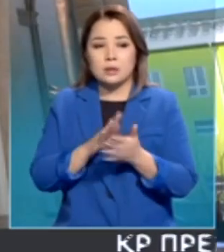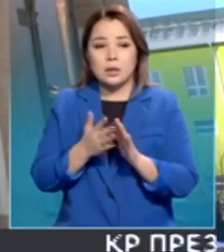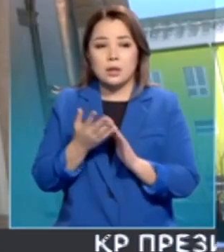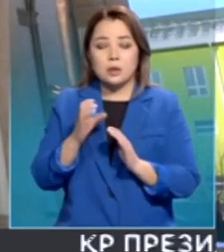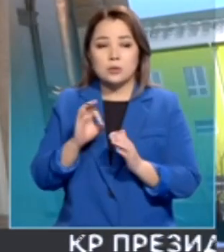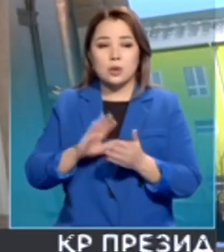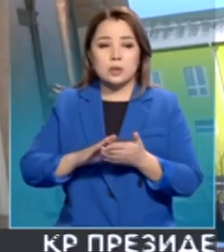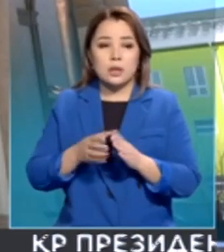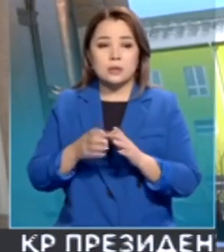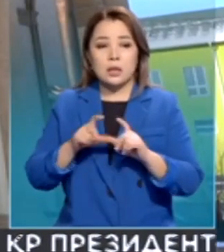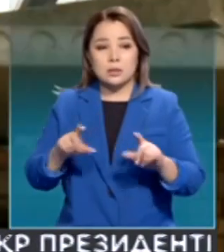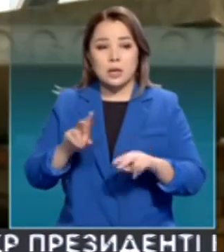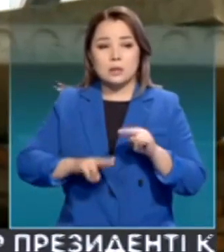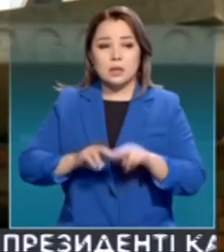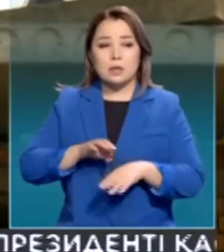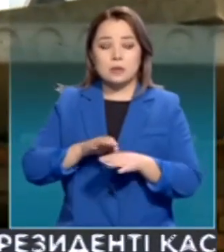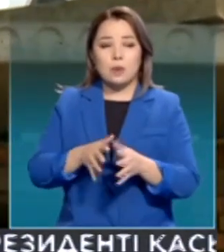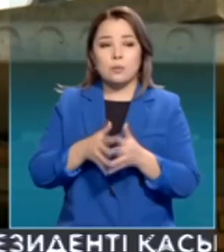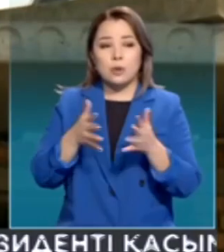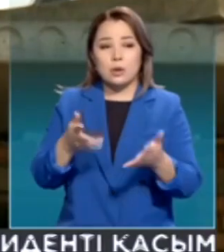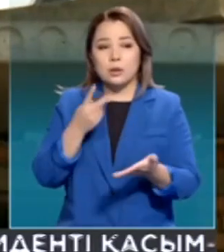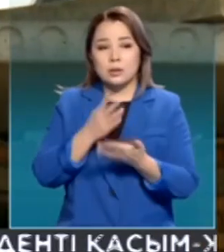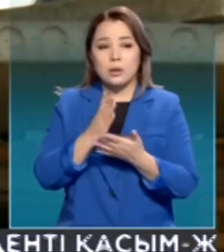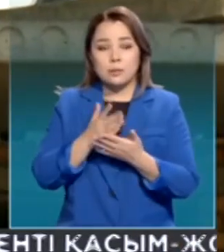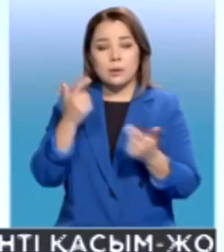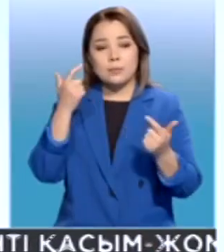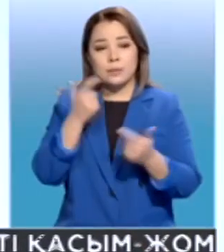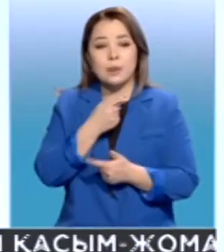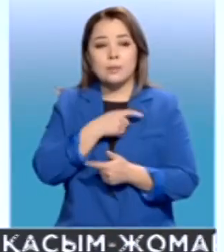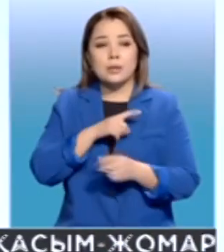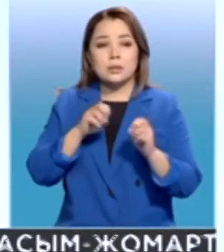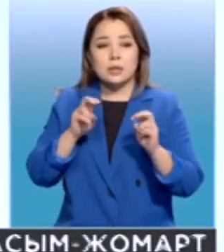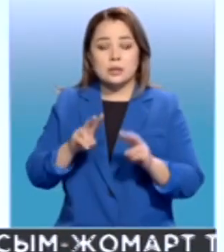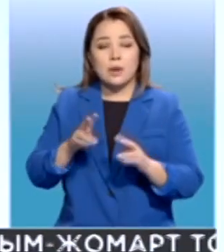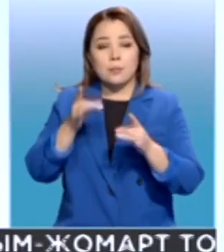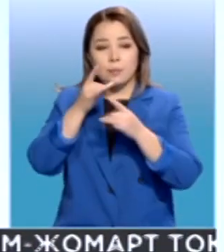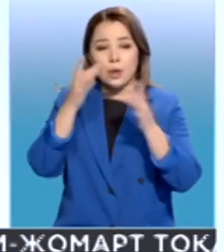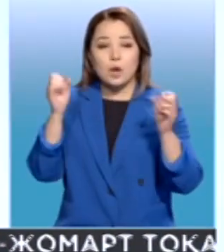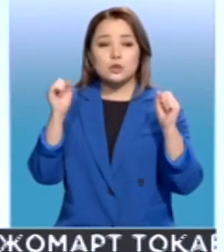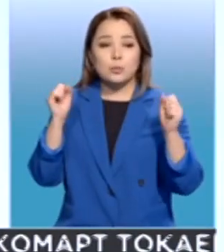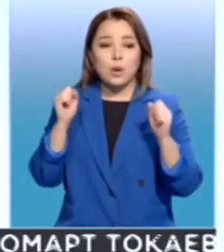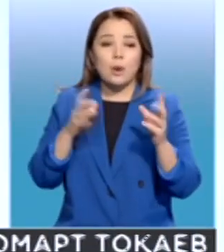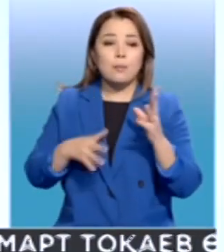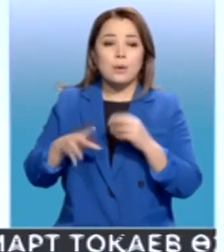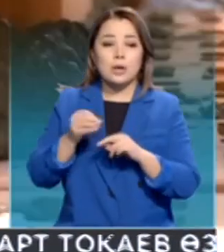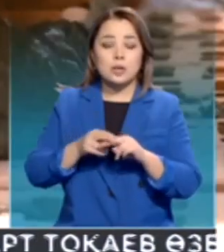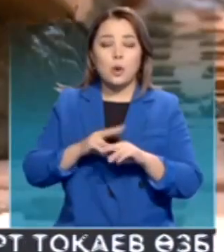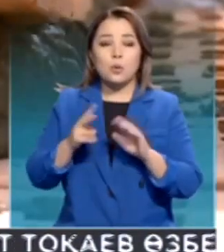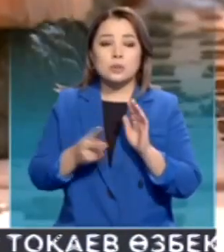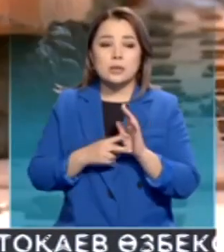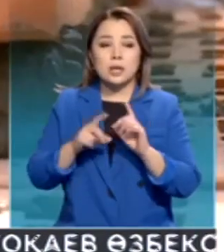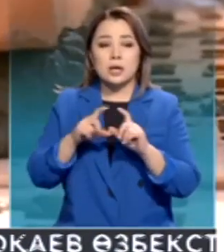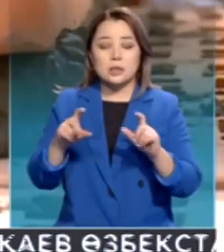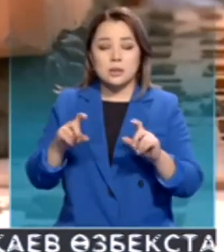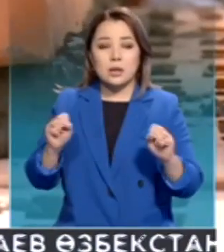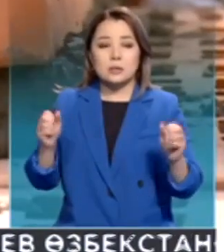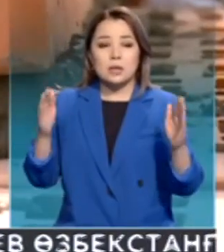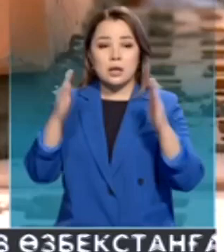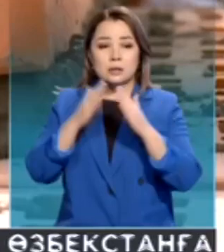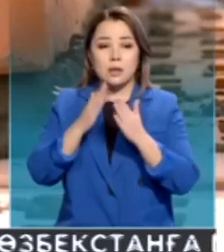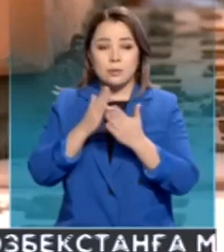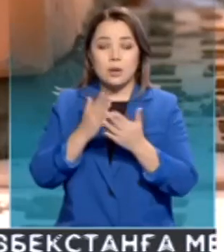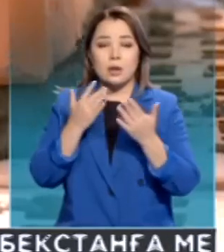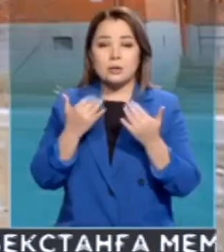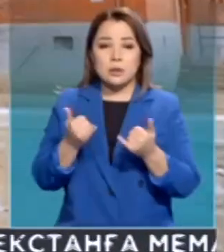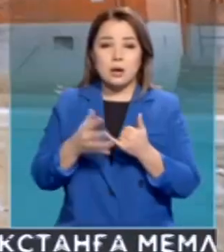әлеуметтік нысандардың құрылысына басымдық беріліп, білім, медицина және мәдени спорттық барлығы 17 ғимарат бой көтерді.